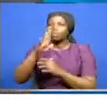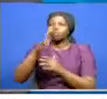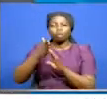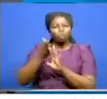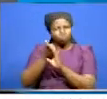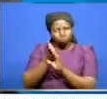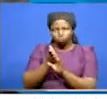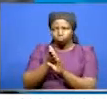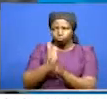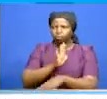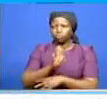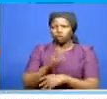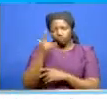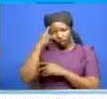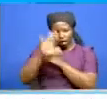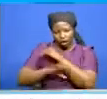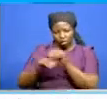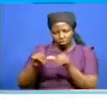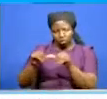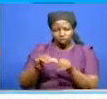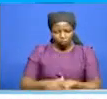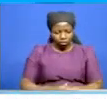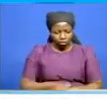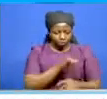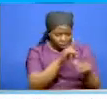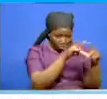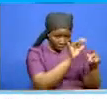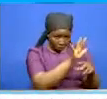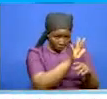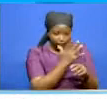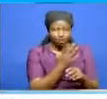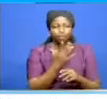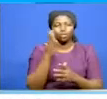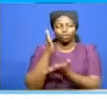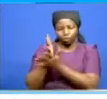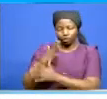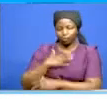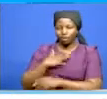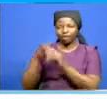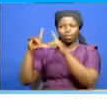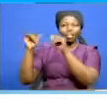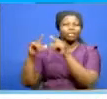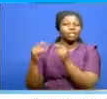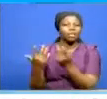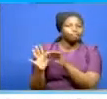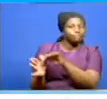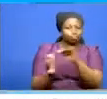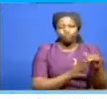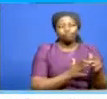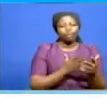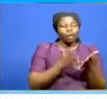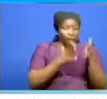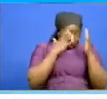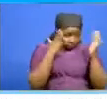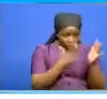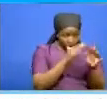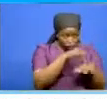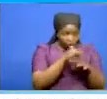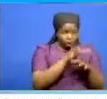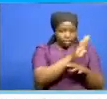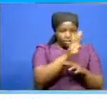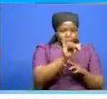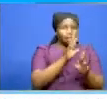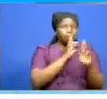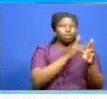nasemanga kila mahali. Asante mheshimiwa. Pengine tu agane na siasa za kampeni kwa tuangazie kwa sasa ripoti hii ya jopo la maridhiano. Mtazamo